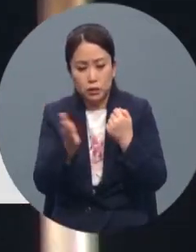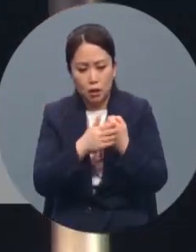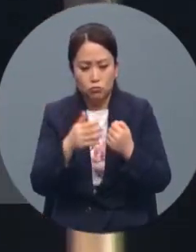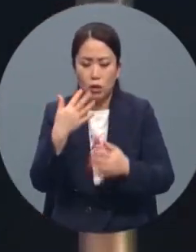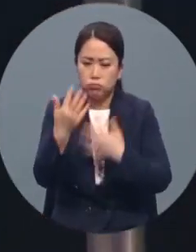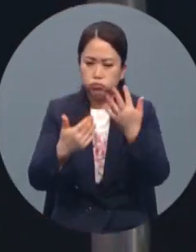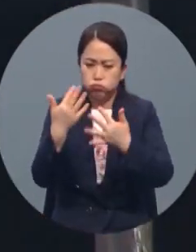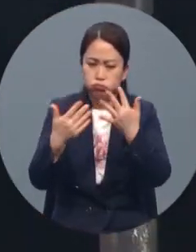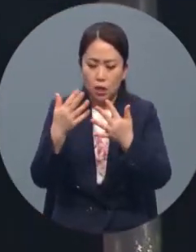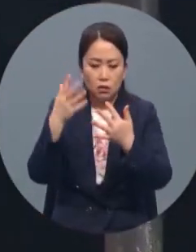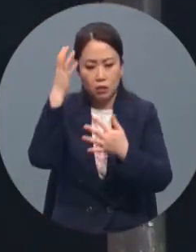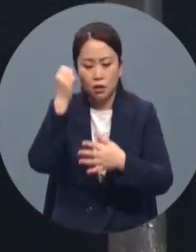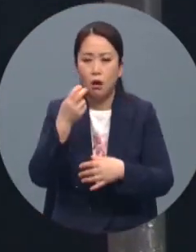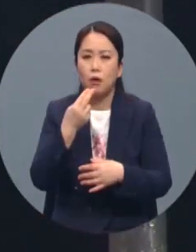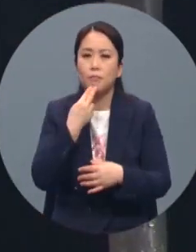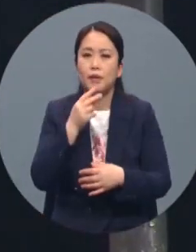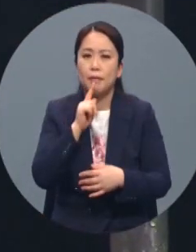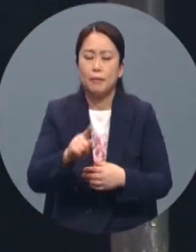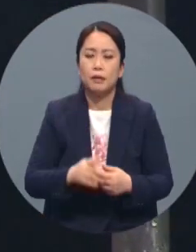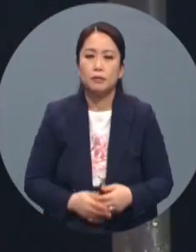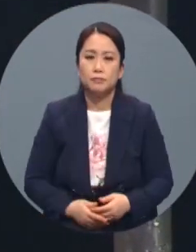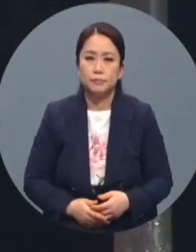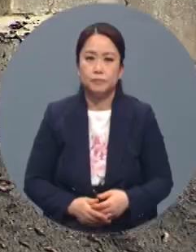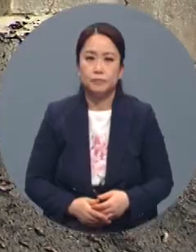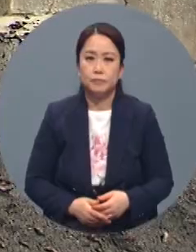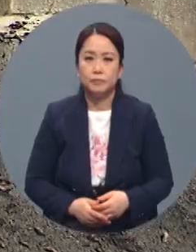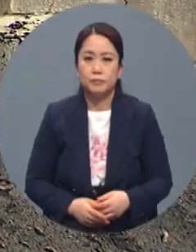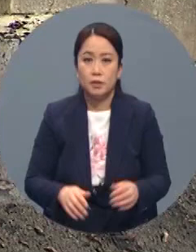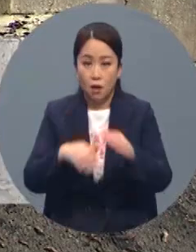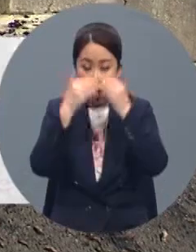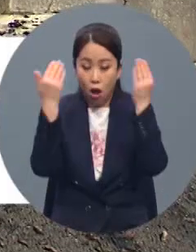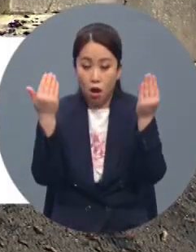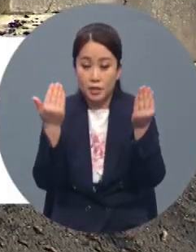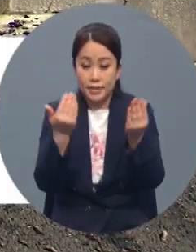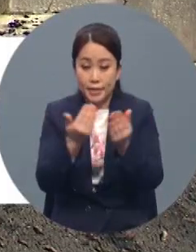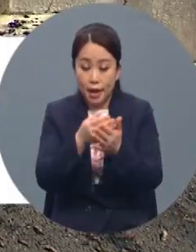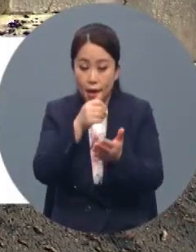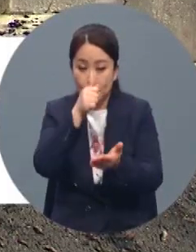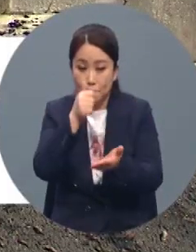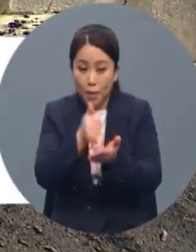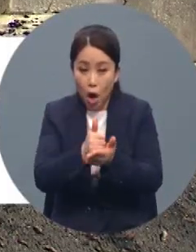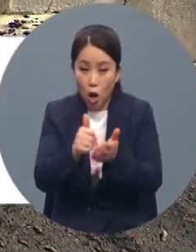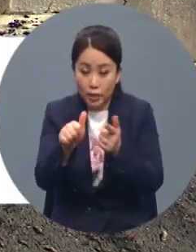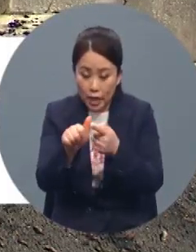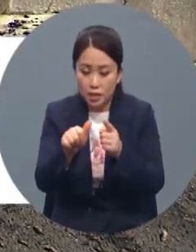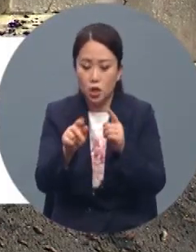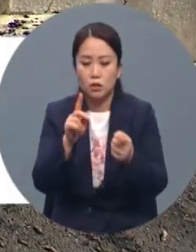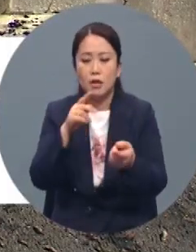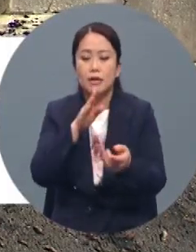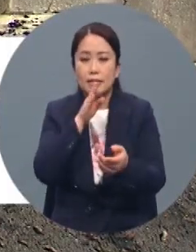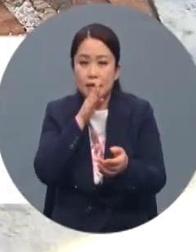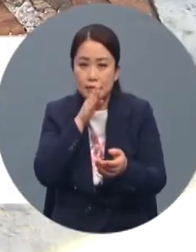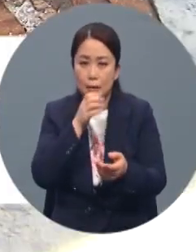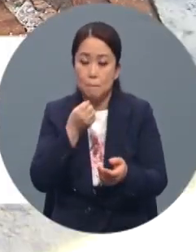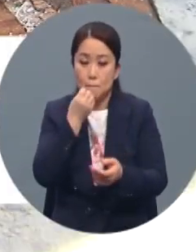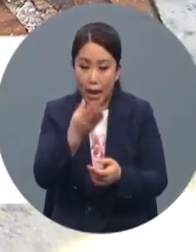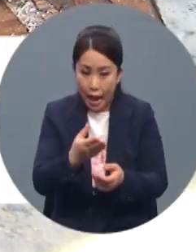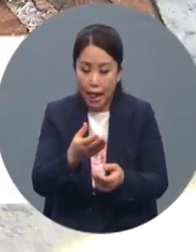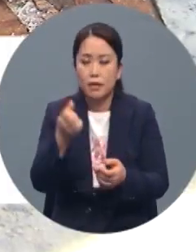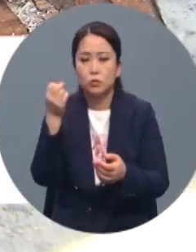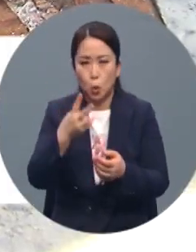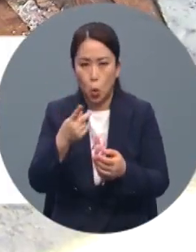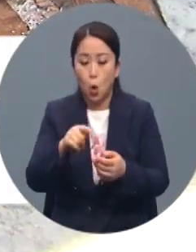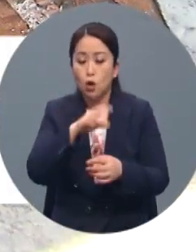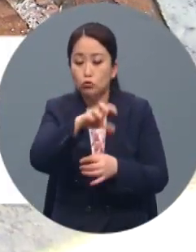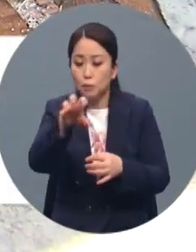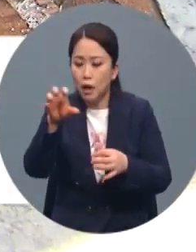기억나지 않는다고 말한 것으로 전해졌습니다. 전체 범행은 단순히 그 사실뿐만이 아니라 본인의 진술, 또